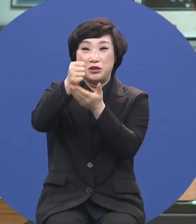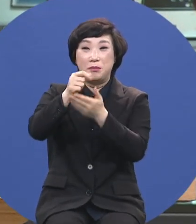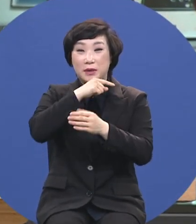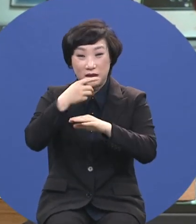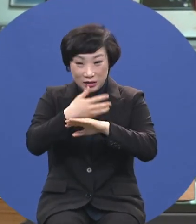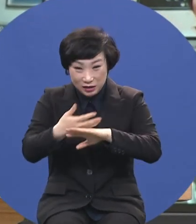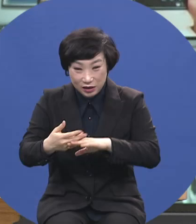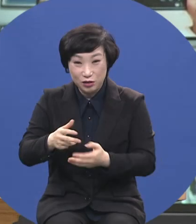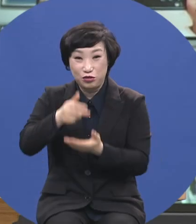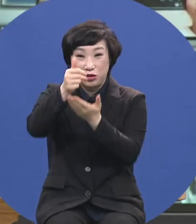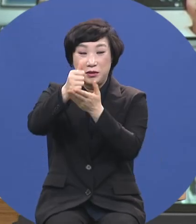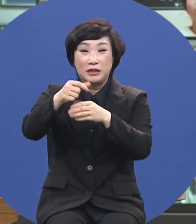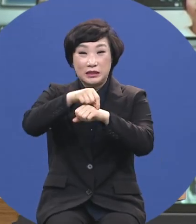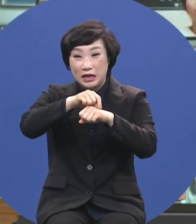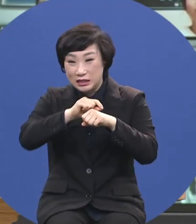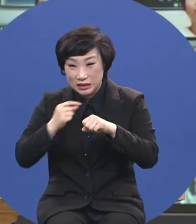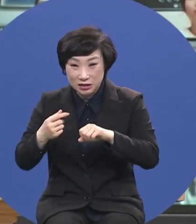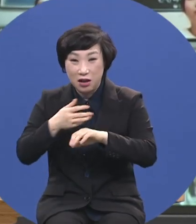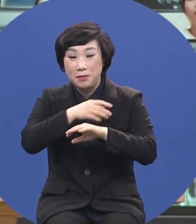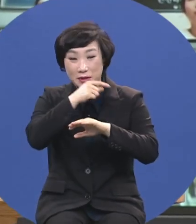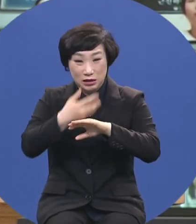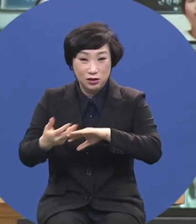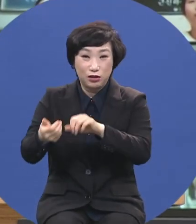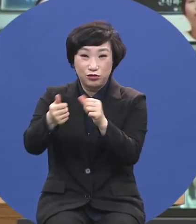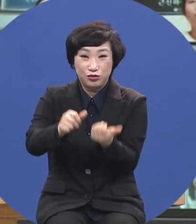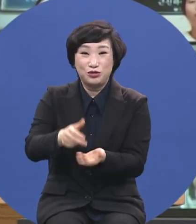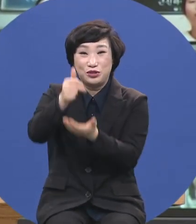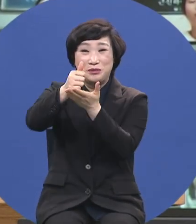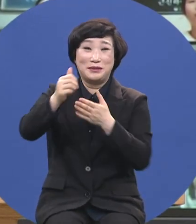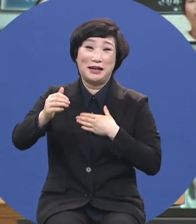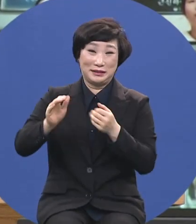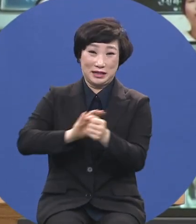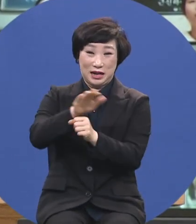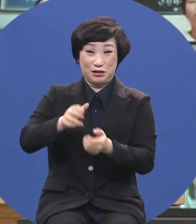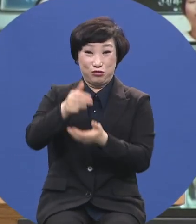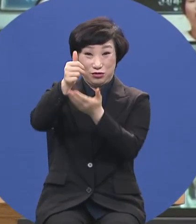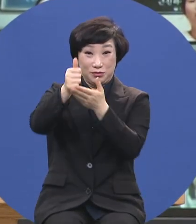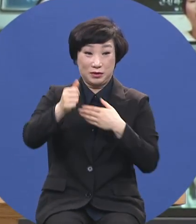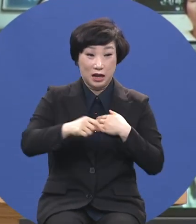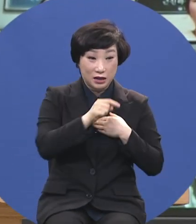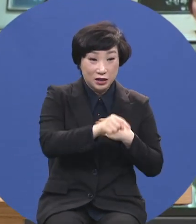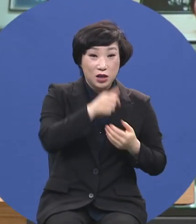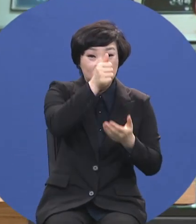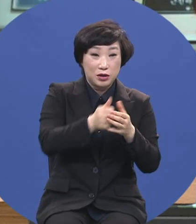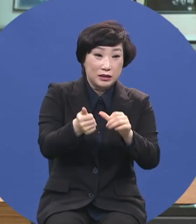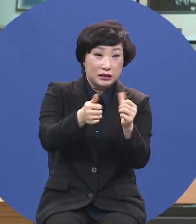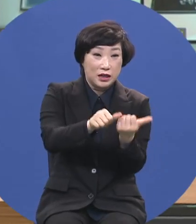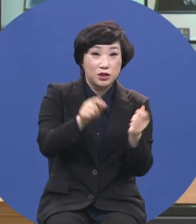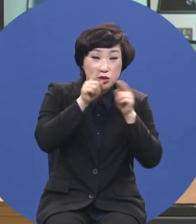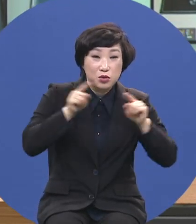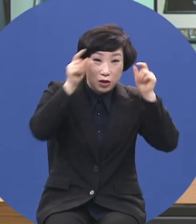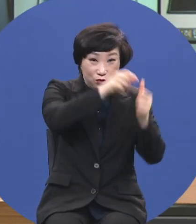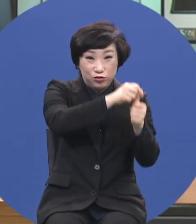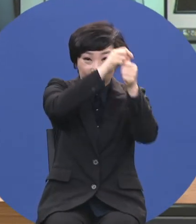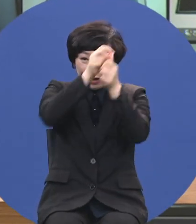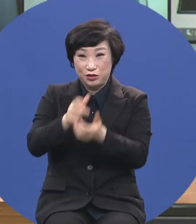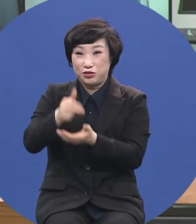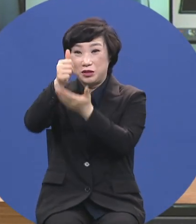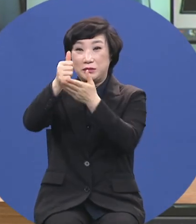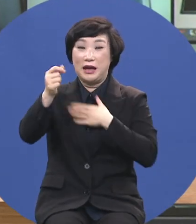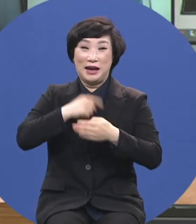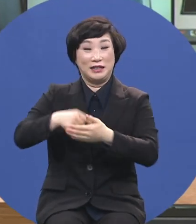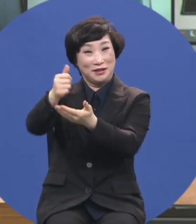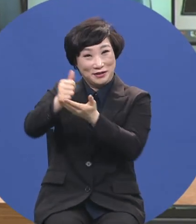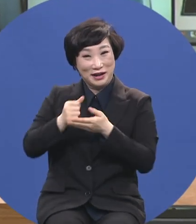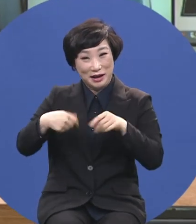주님, 살찌신 주님, 나를 사랑하신 주님, 나를 죄와 사망과 지옥에서 구원하신 주님이 내 안에